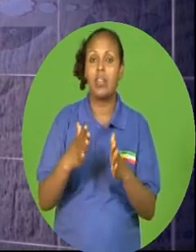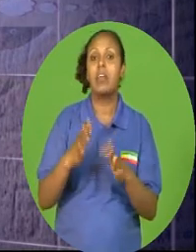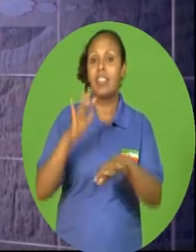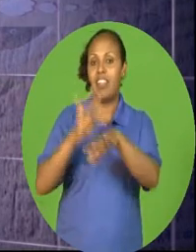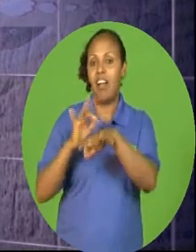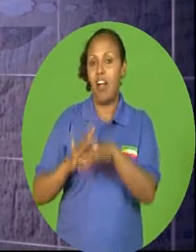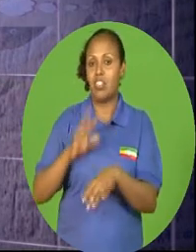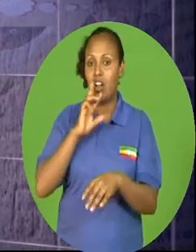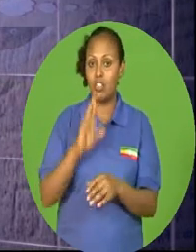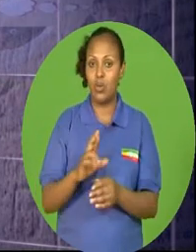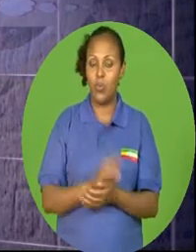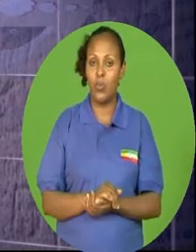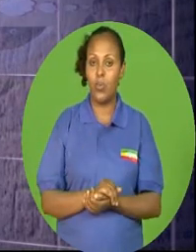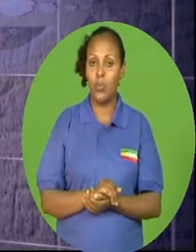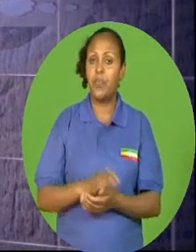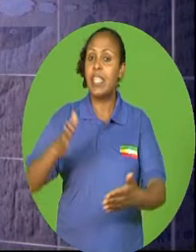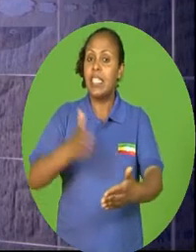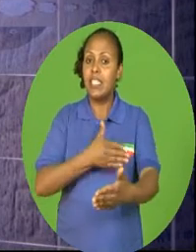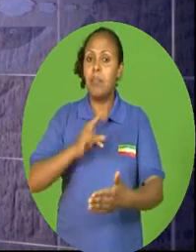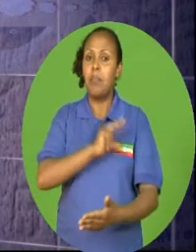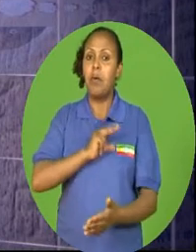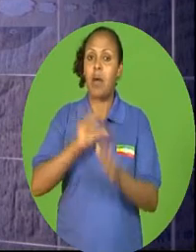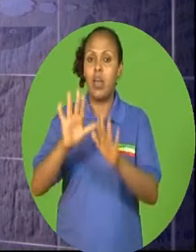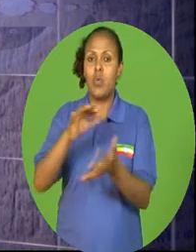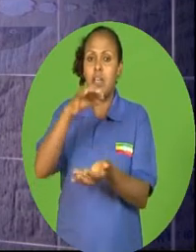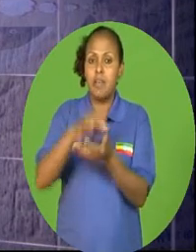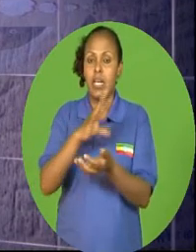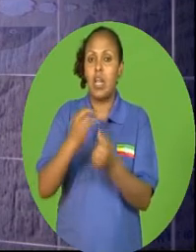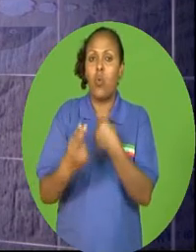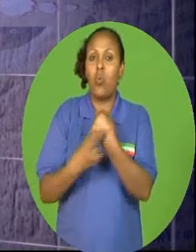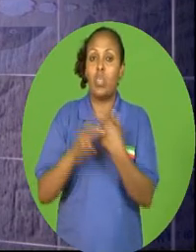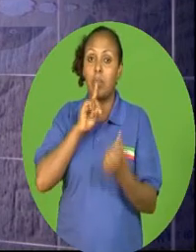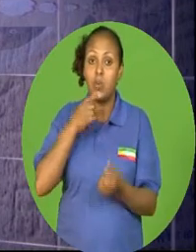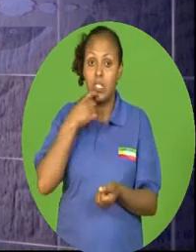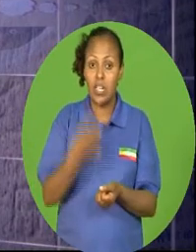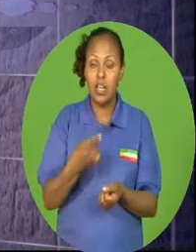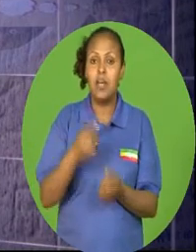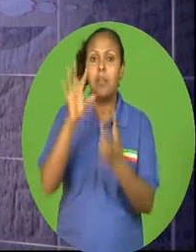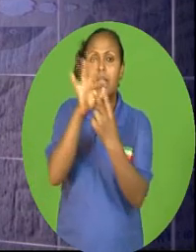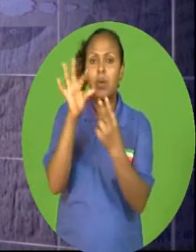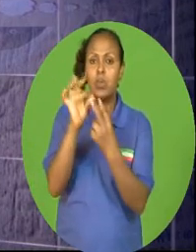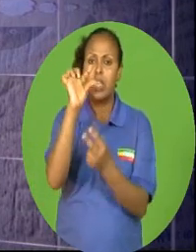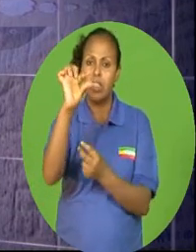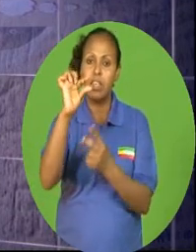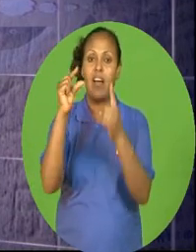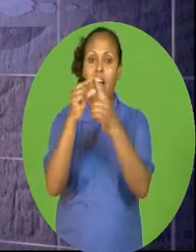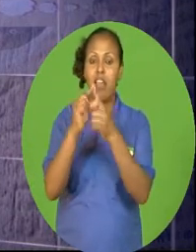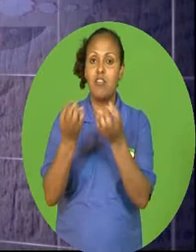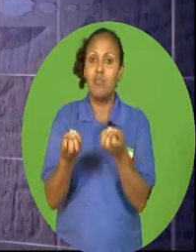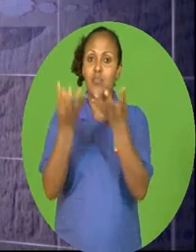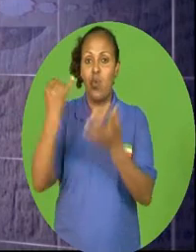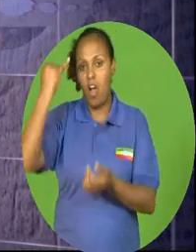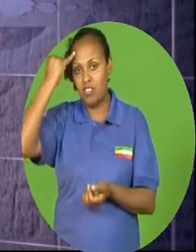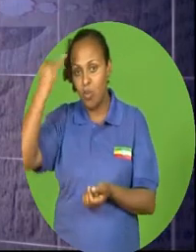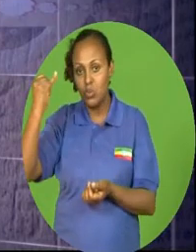ዜማዊነት ተጠቃሽ ናቸው። ግጥም በባህሪው እምቅና ቁጥብ ነው ስንል በተመረጡ ጥቂት